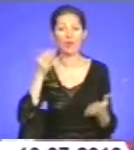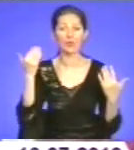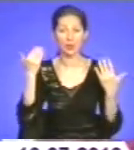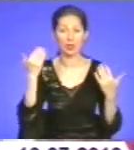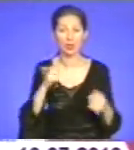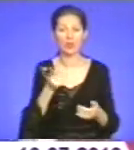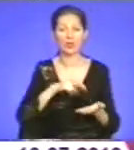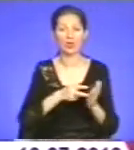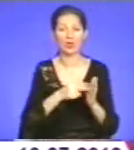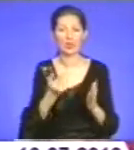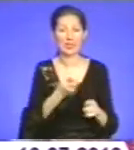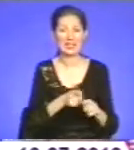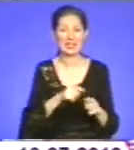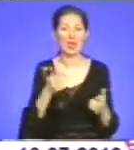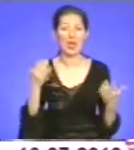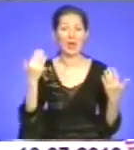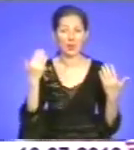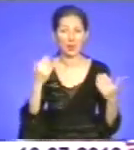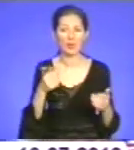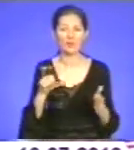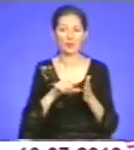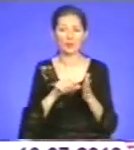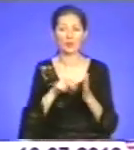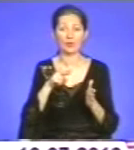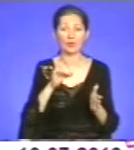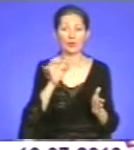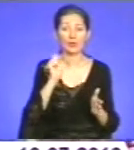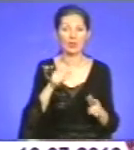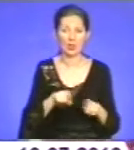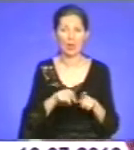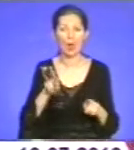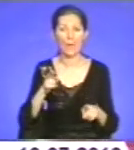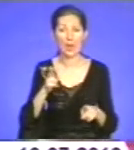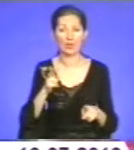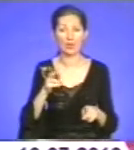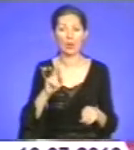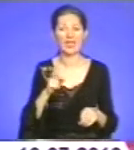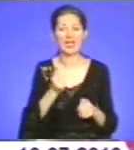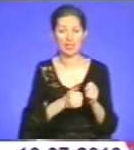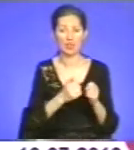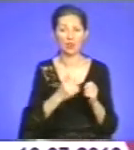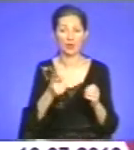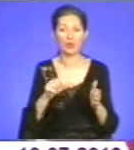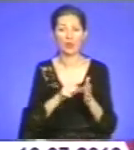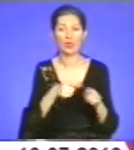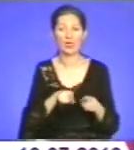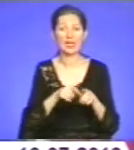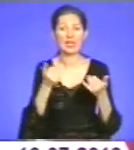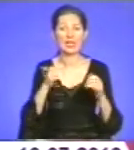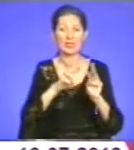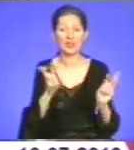ви цими вихідними відвідати прощу Зарваниці? Так, в п'ятницю. Як часто ви відвідуєте ці святі місця і що для